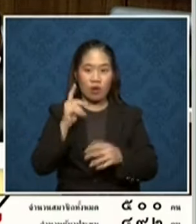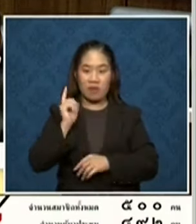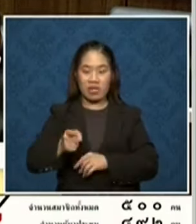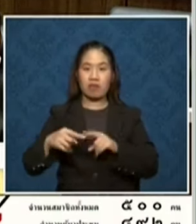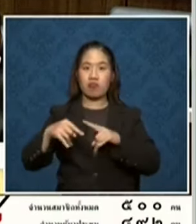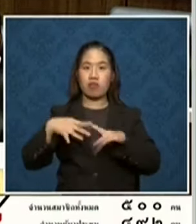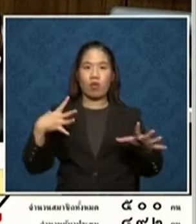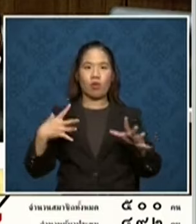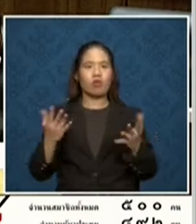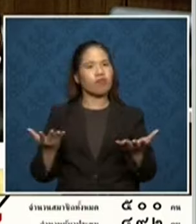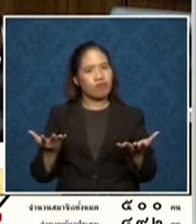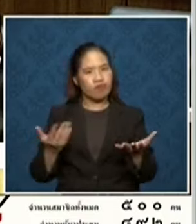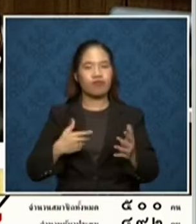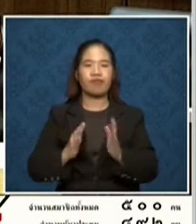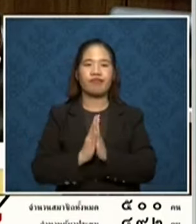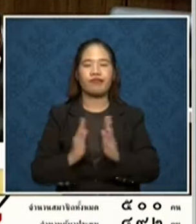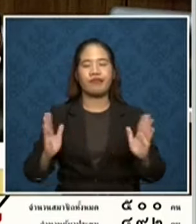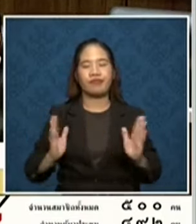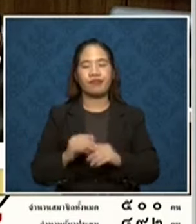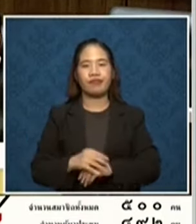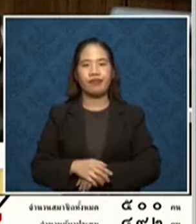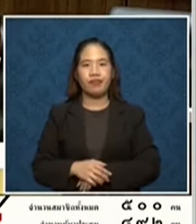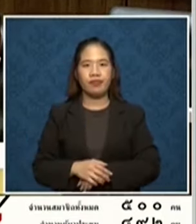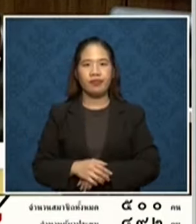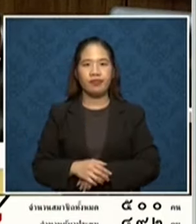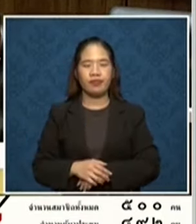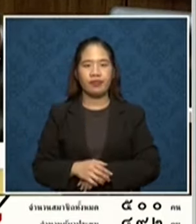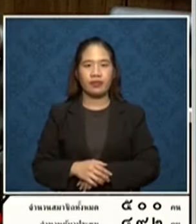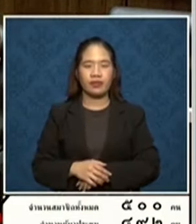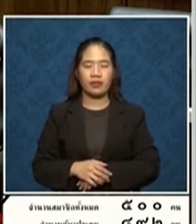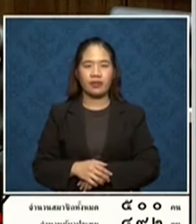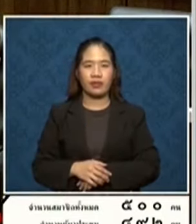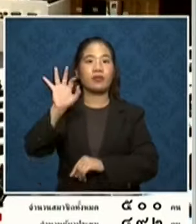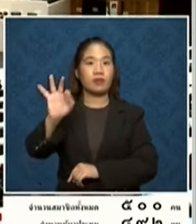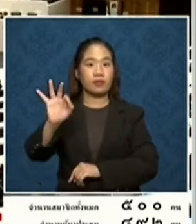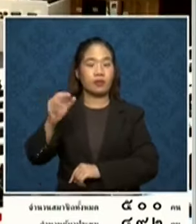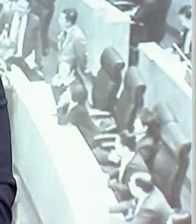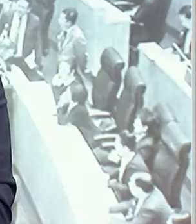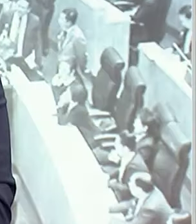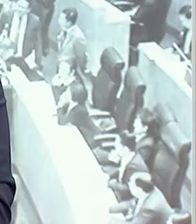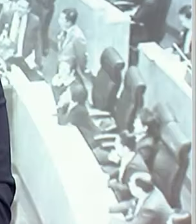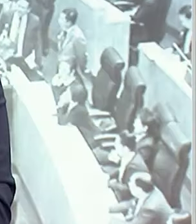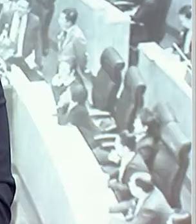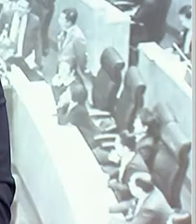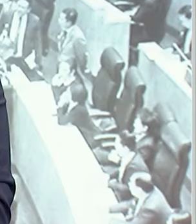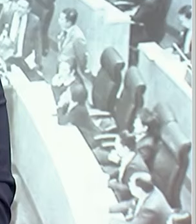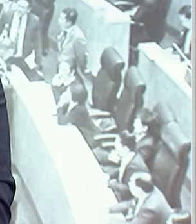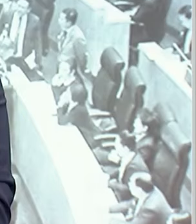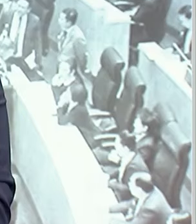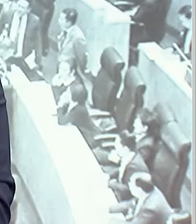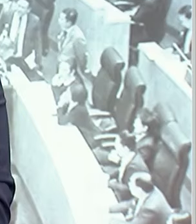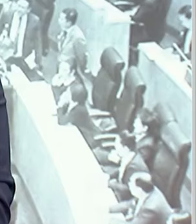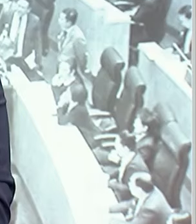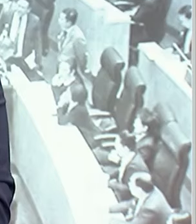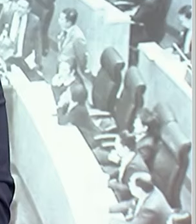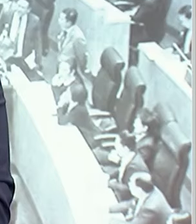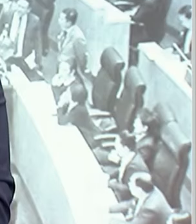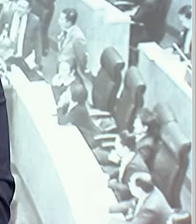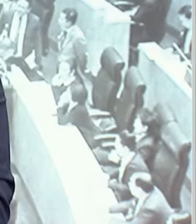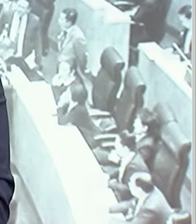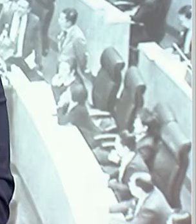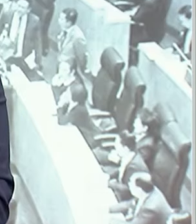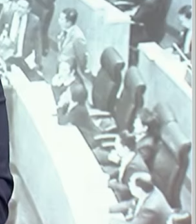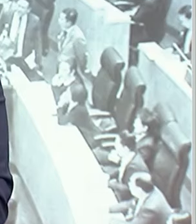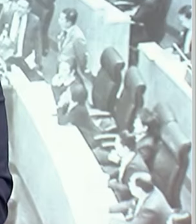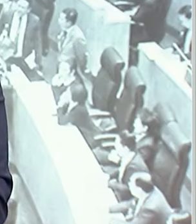สตร์การเมืองเลยถ้าตัดสินใจแบบนี้นะ ครับครับอาจารย์ครับถ้าประชาธิปัตย์ไปอยู่ในสมการของพรรคร่วมรัฐบาลอีกหนึ่ง